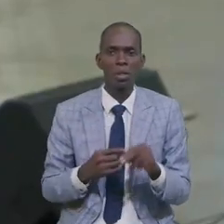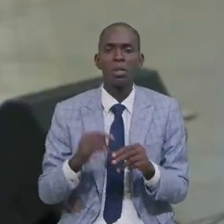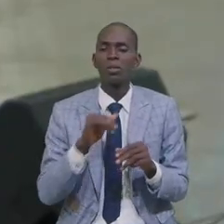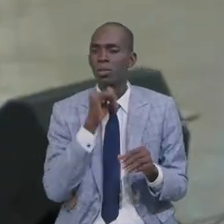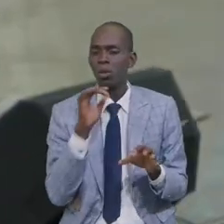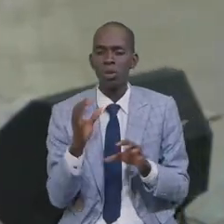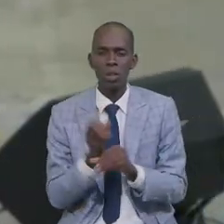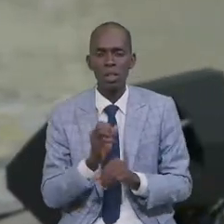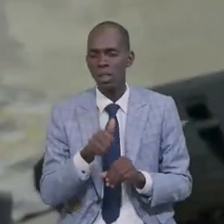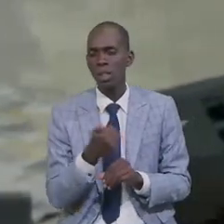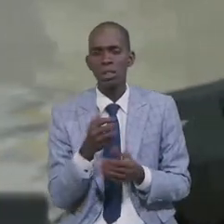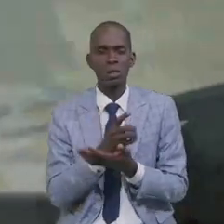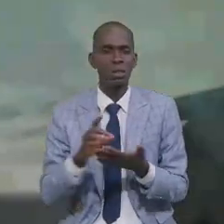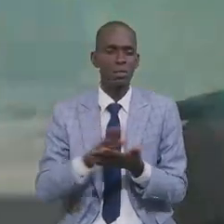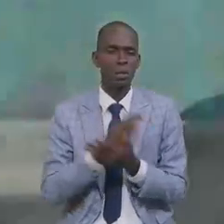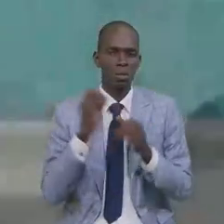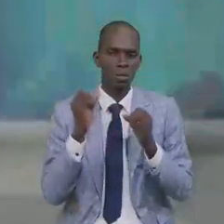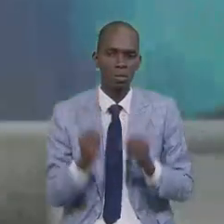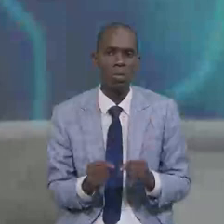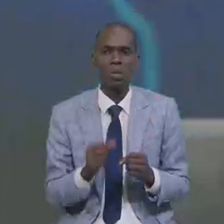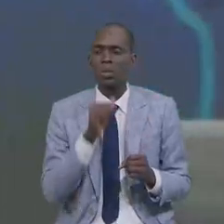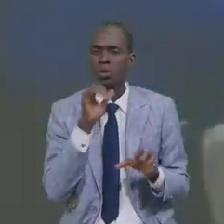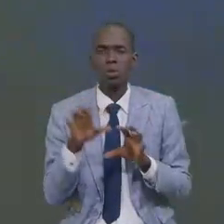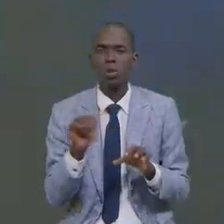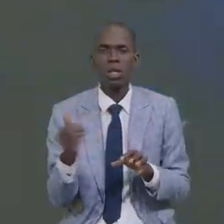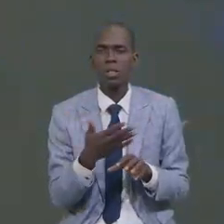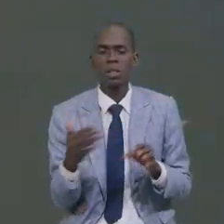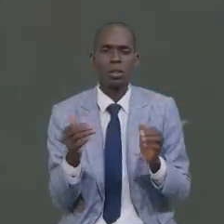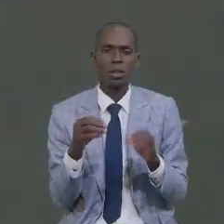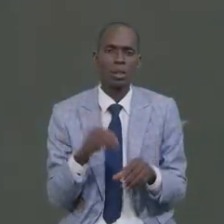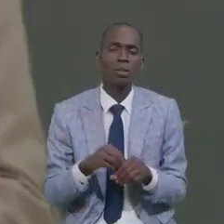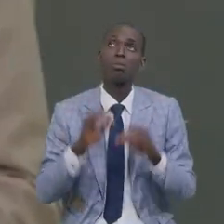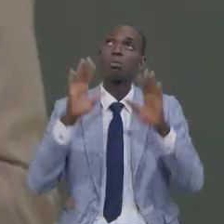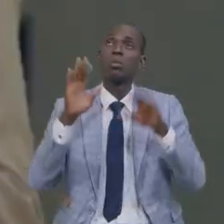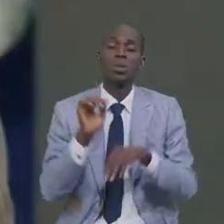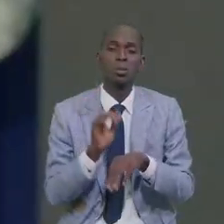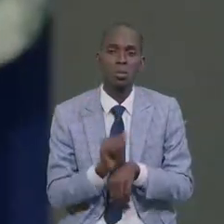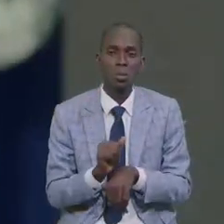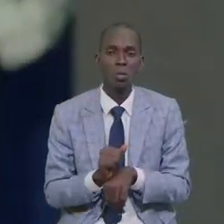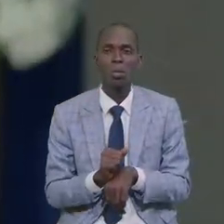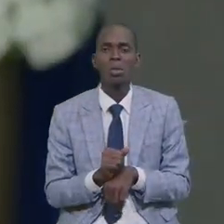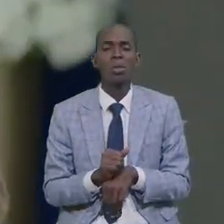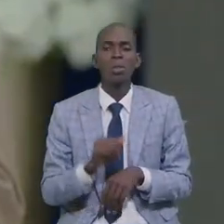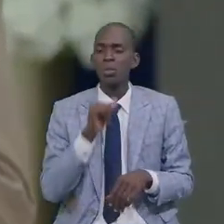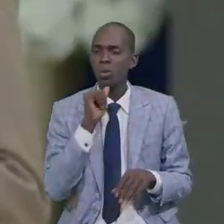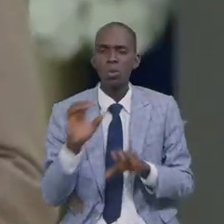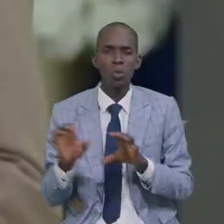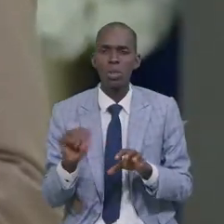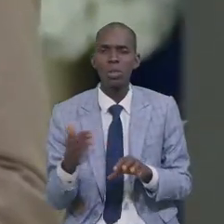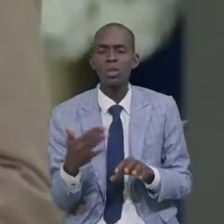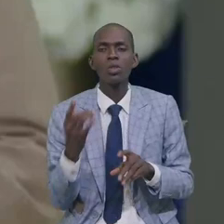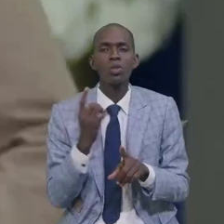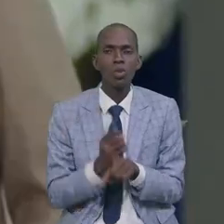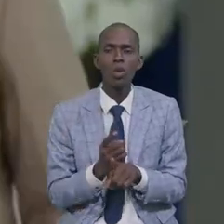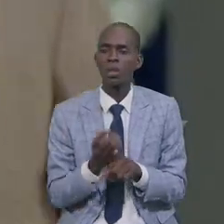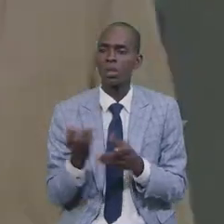Il ne faisait rien avant avec la puissance surnaturelle. Il ne connaissait rien de Dieu. Il ne connaissait rien en